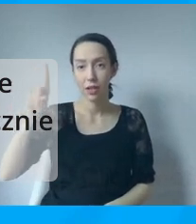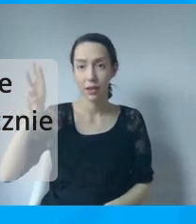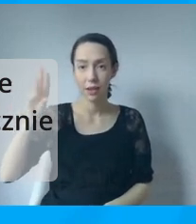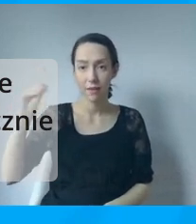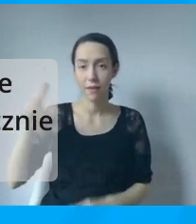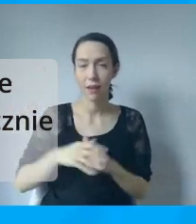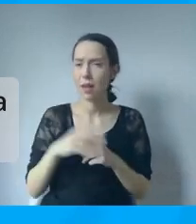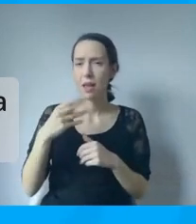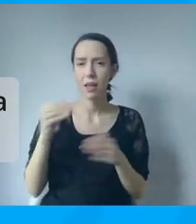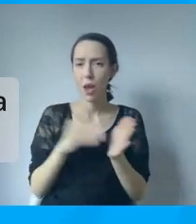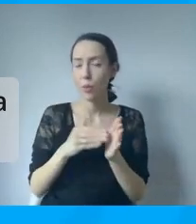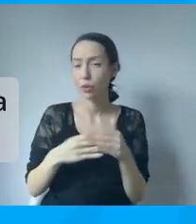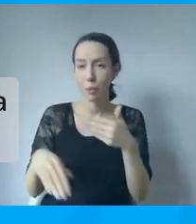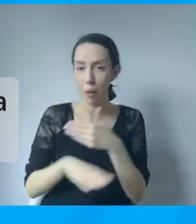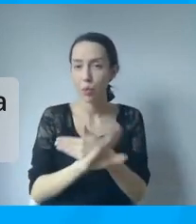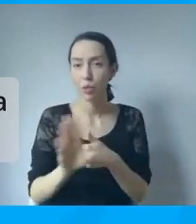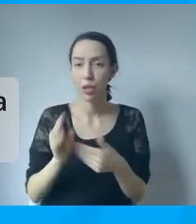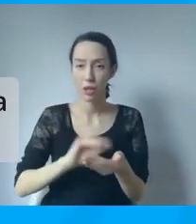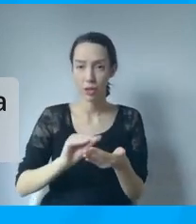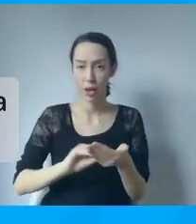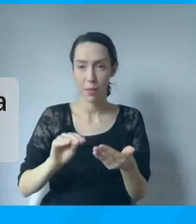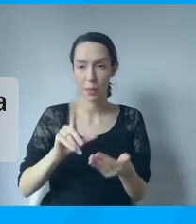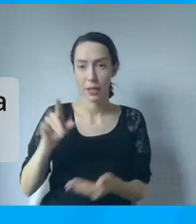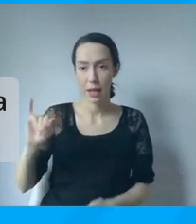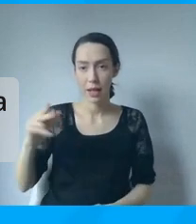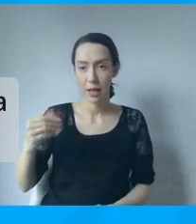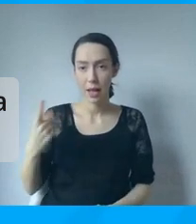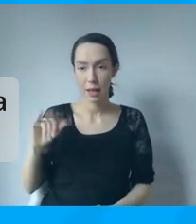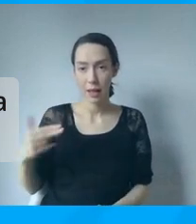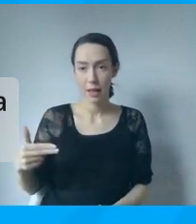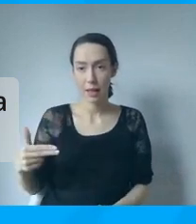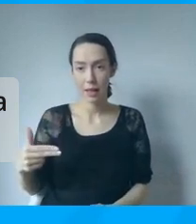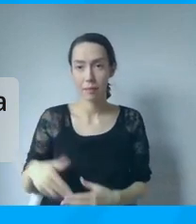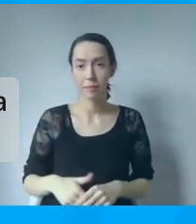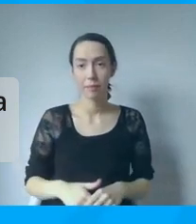publicznie na LinkedInie, natomiast jak najbardziej warto o tym wspomnieć już na rozmowie